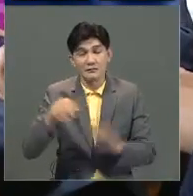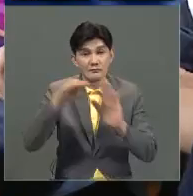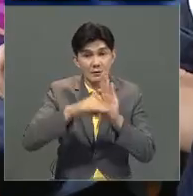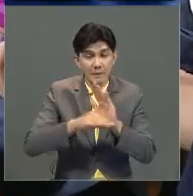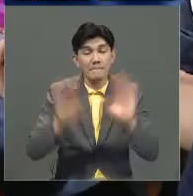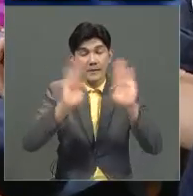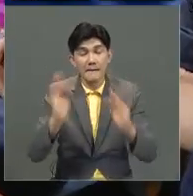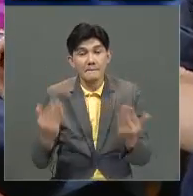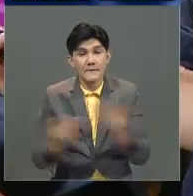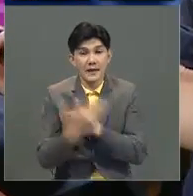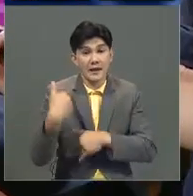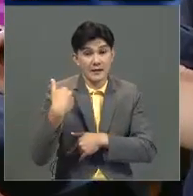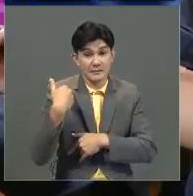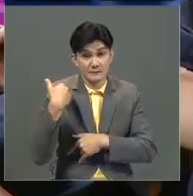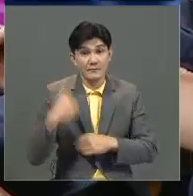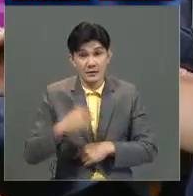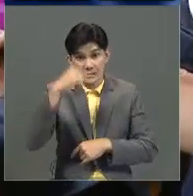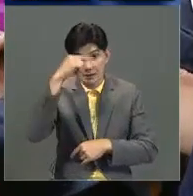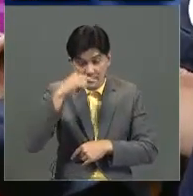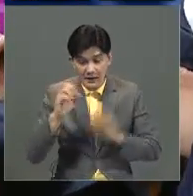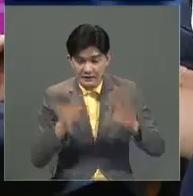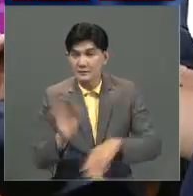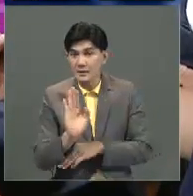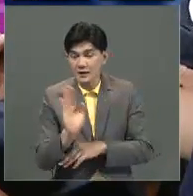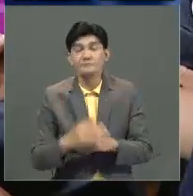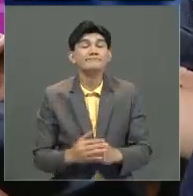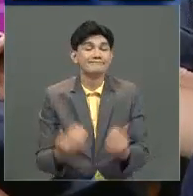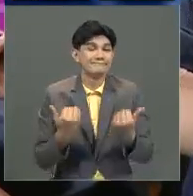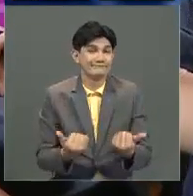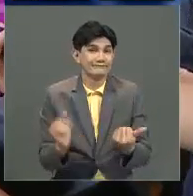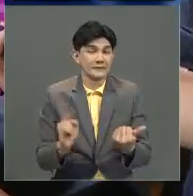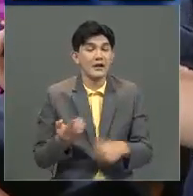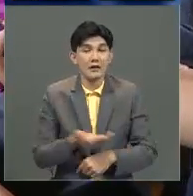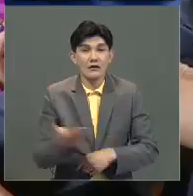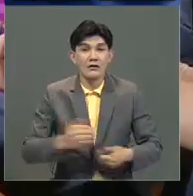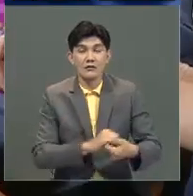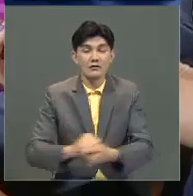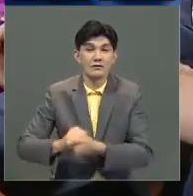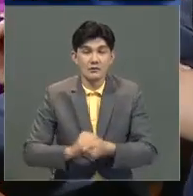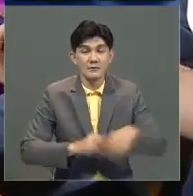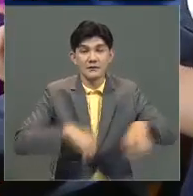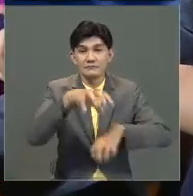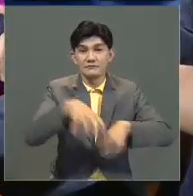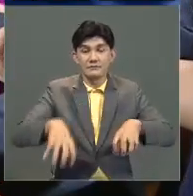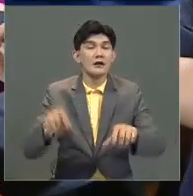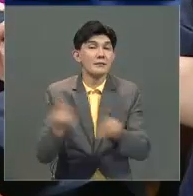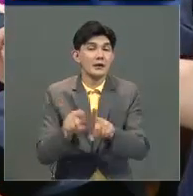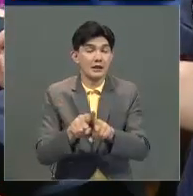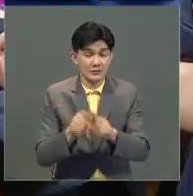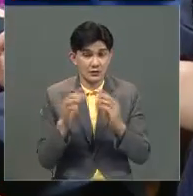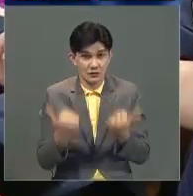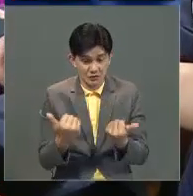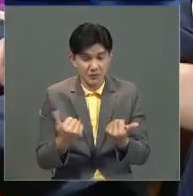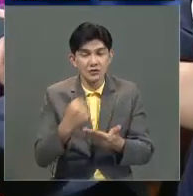รูปแบบมาเป็น NBT รวมใจคนไทยไม่ทิ้งกันนะครับซึ่งก็ขอความร่วมมือจากทุกหน่วยงานเหมือนกันนะครับที่จะ